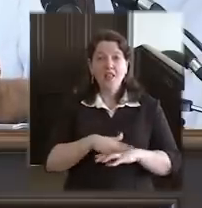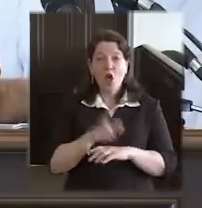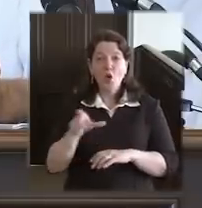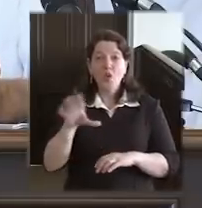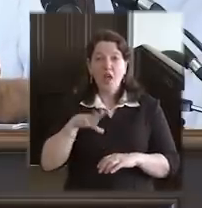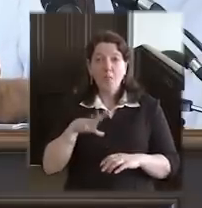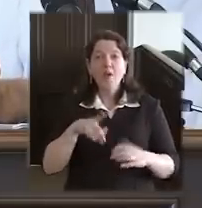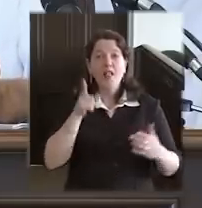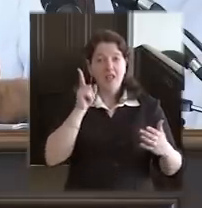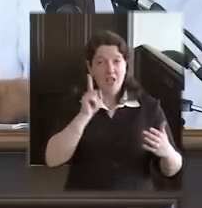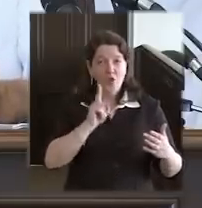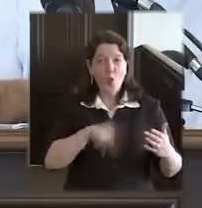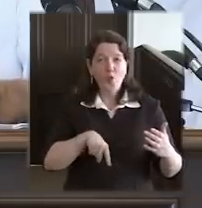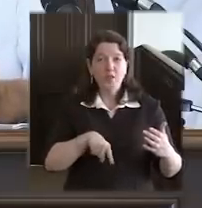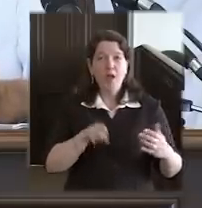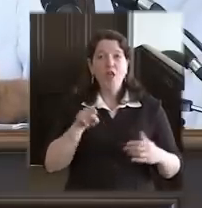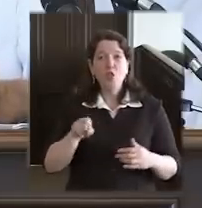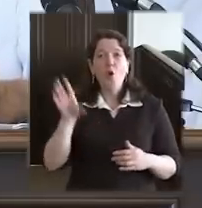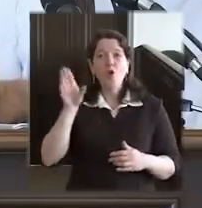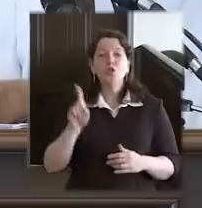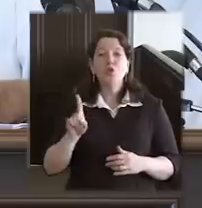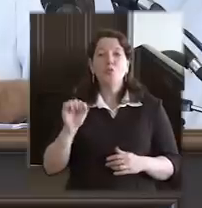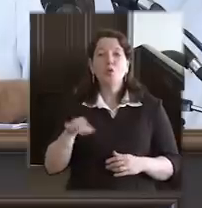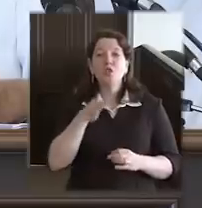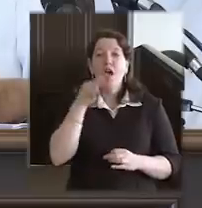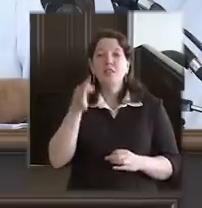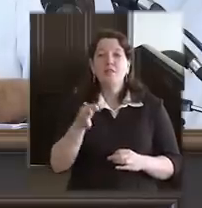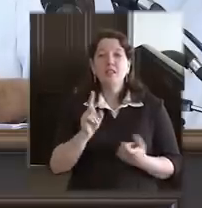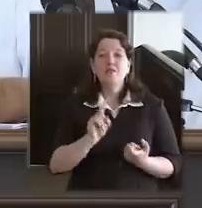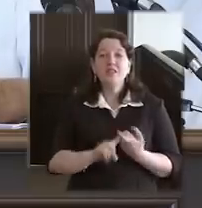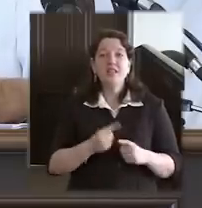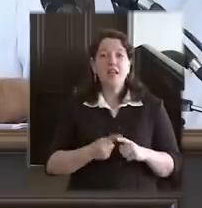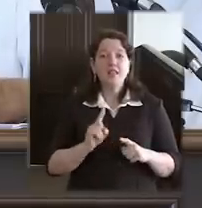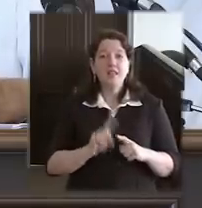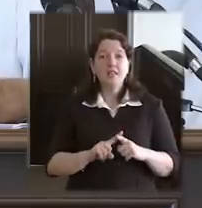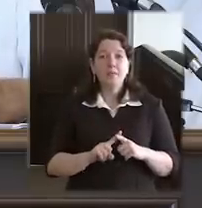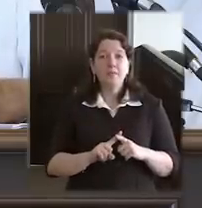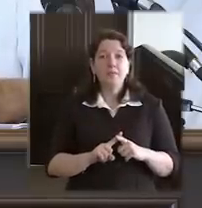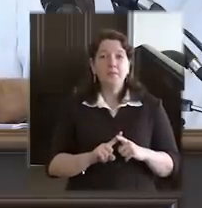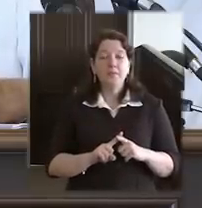религиозными, то что можем отметить в связи с этим?